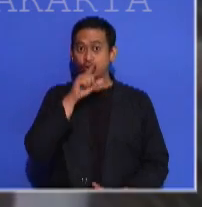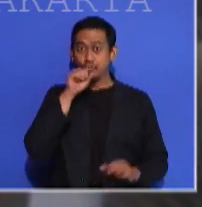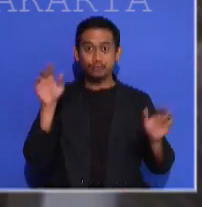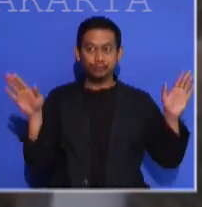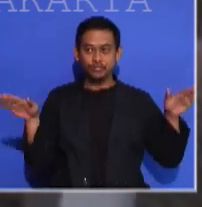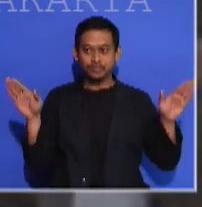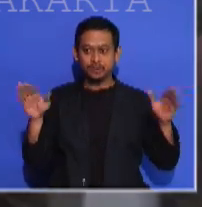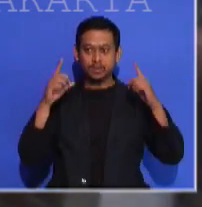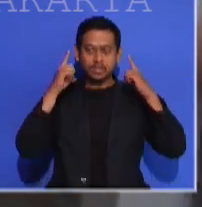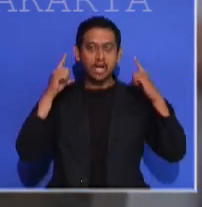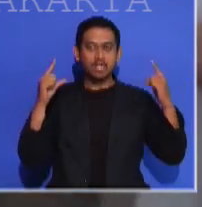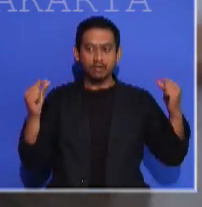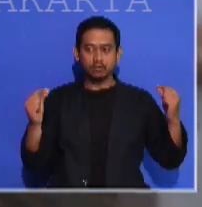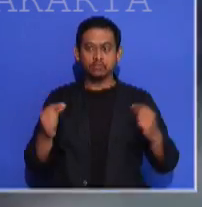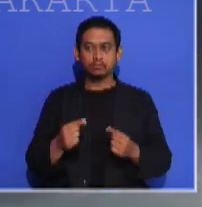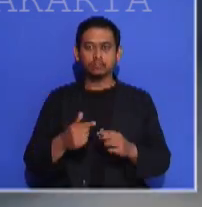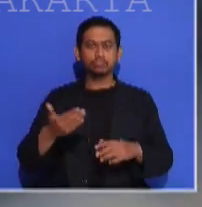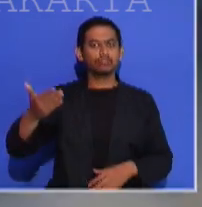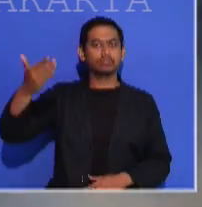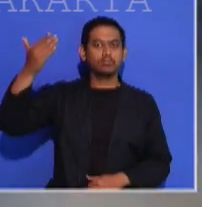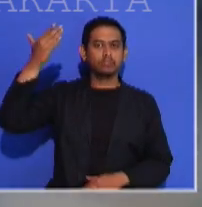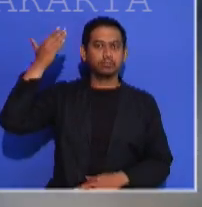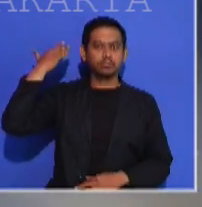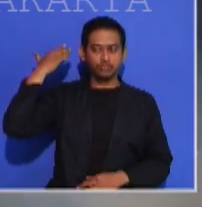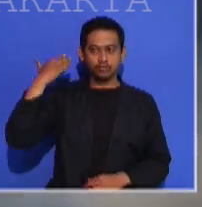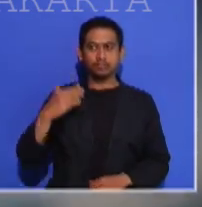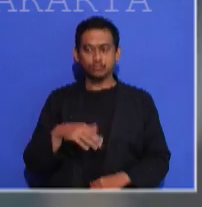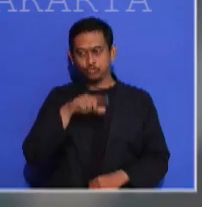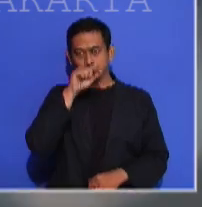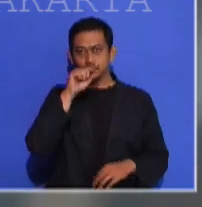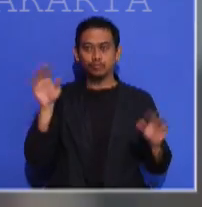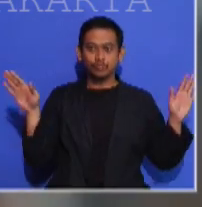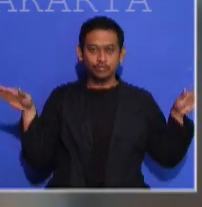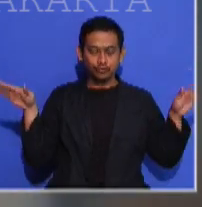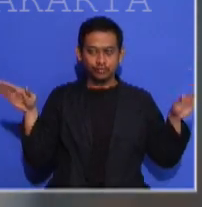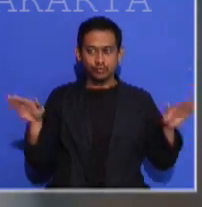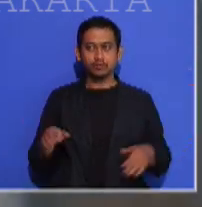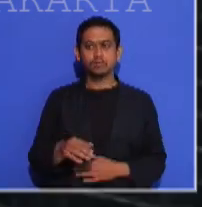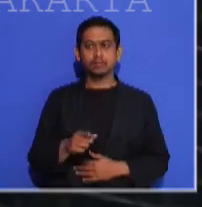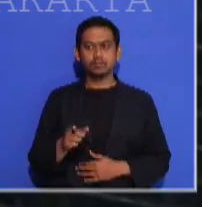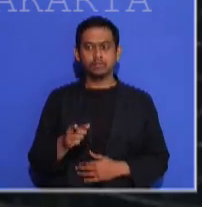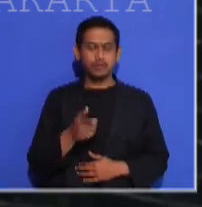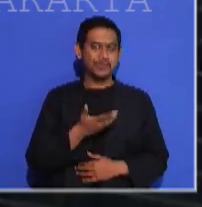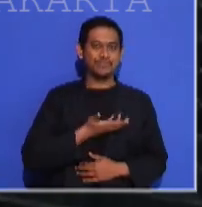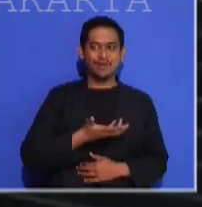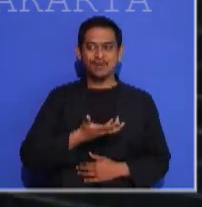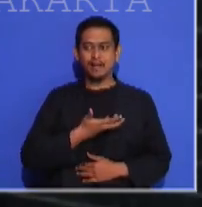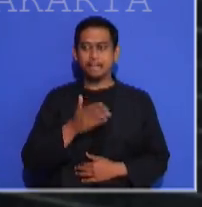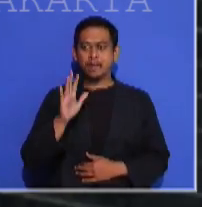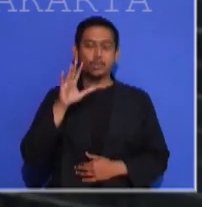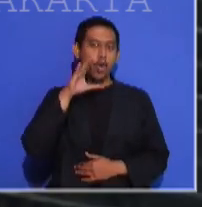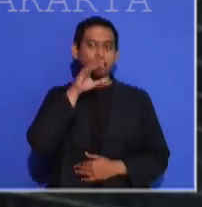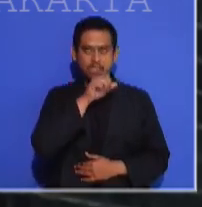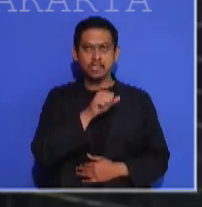Jawi sampun kaloko wiwit jaman kawuri. Peksi perkutut mboten namung dados satunggaling karemenan utawi hobi,